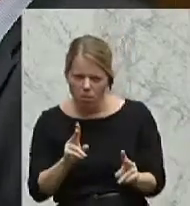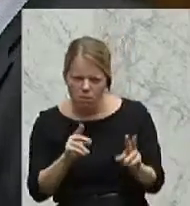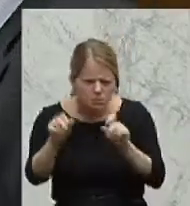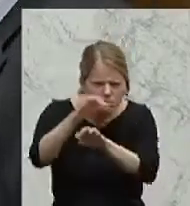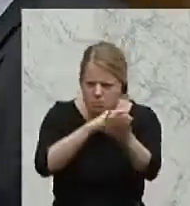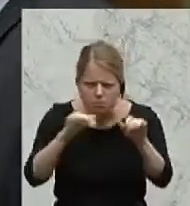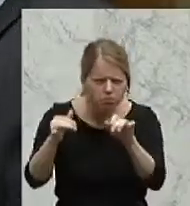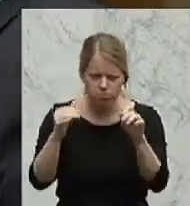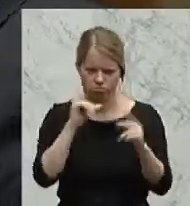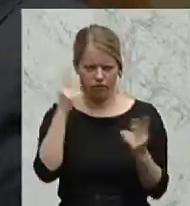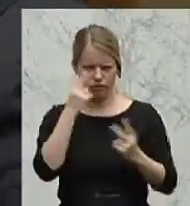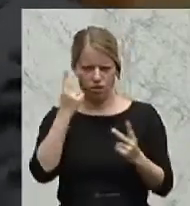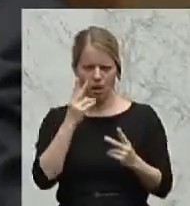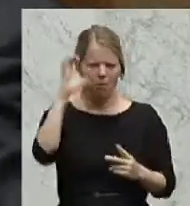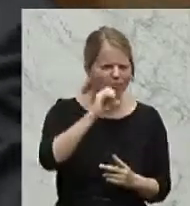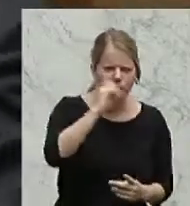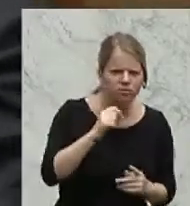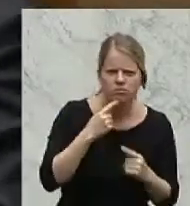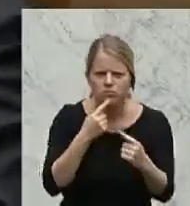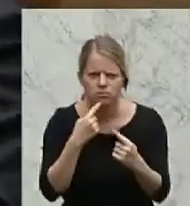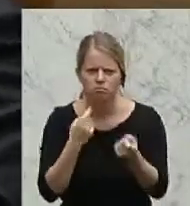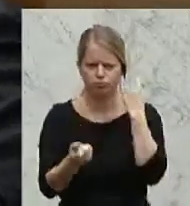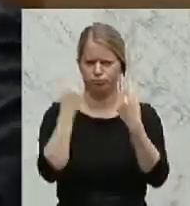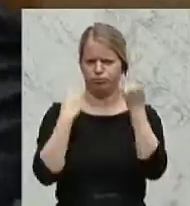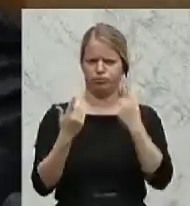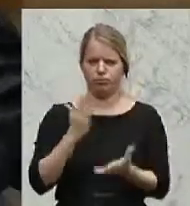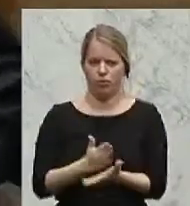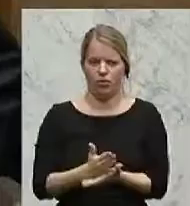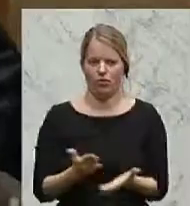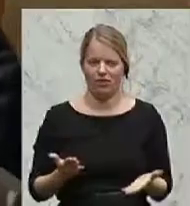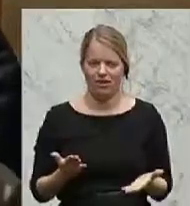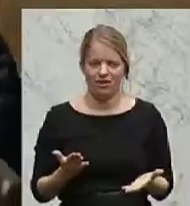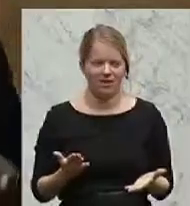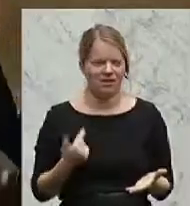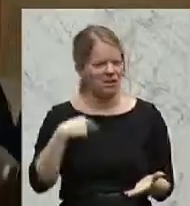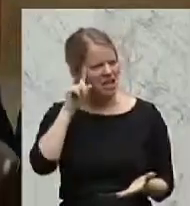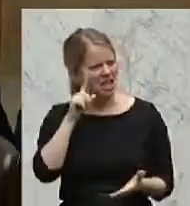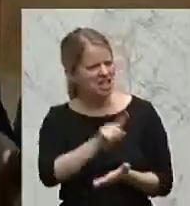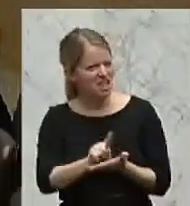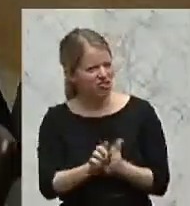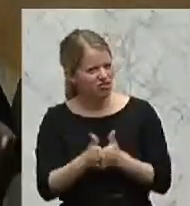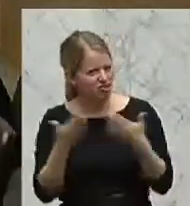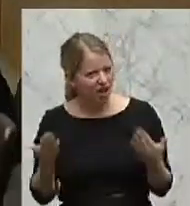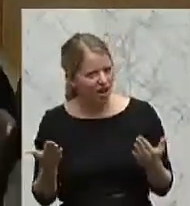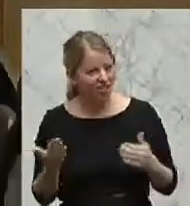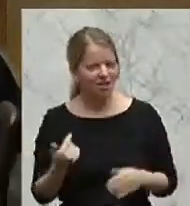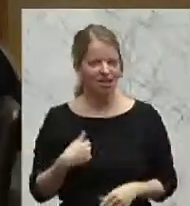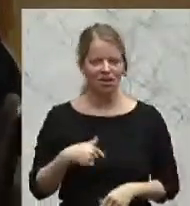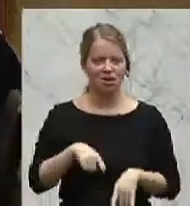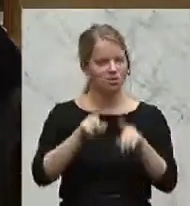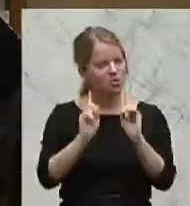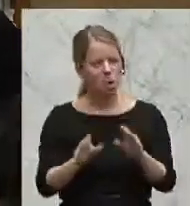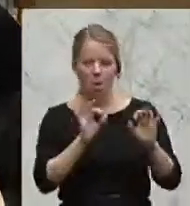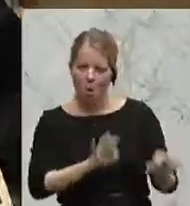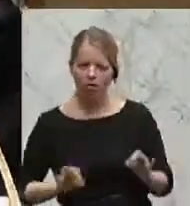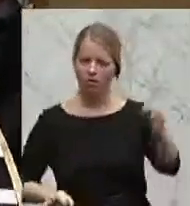Weil da wird einfach nur mit irgendwelchen Begriffen herumgeschmissen. Und ich glaube, es ist schade gewesen. Man hätte hier sicherlich eine ordentliche Anfrage